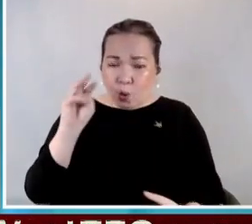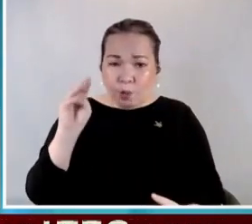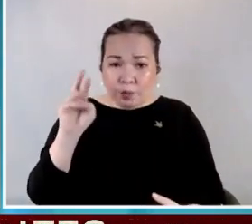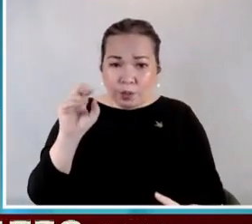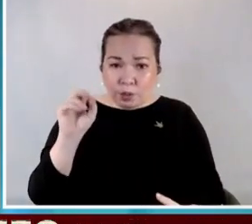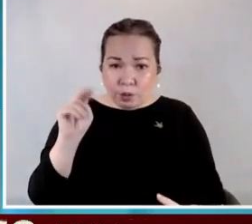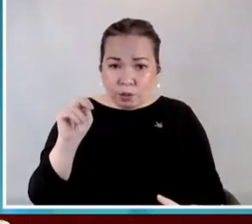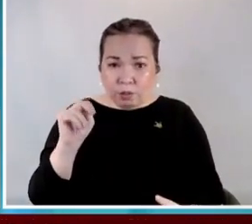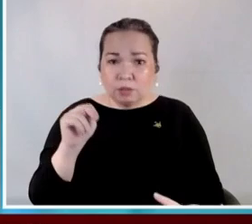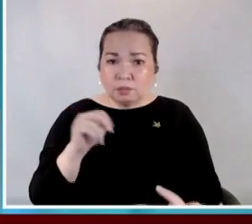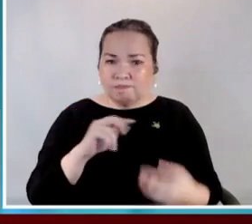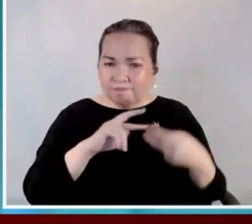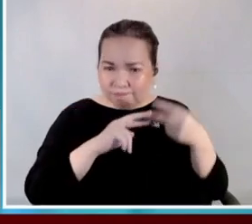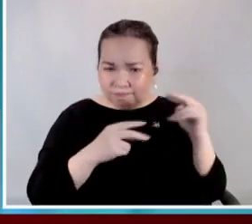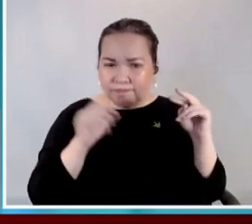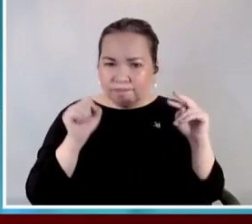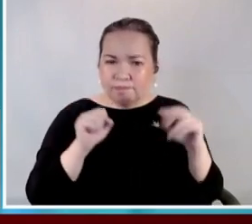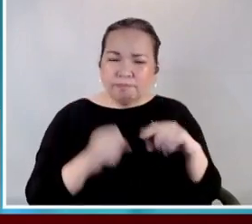I think